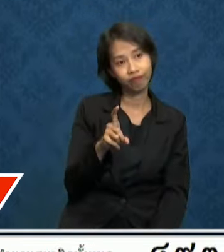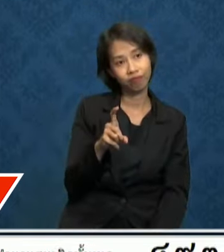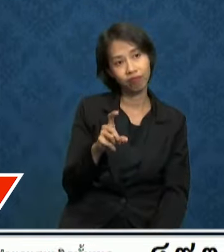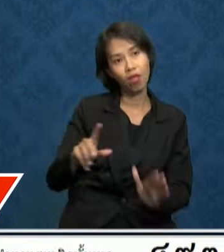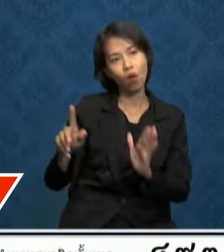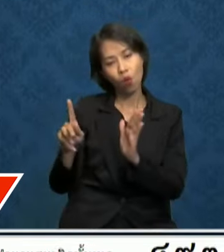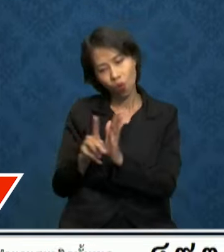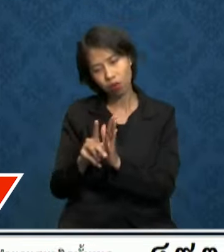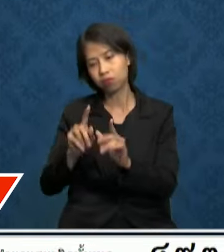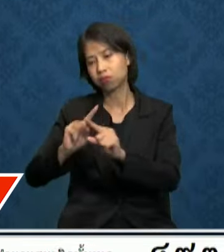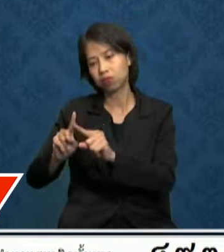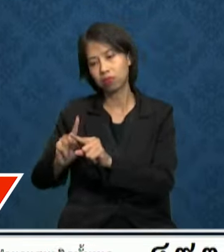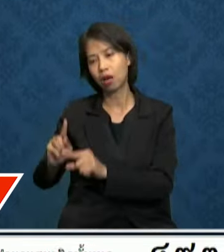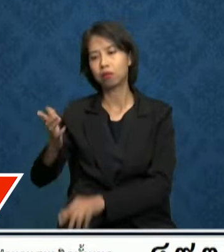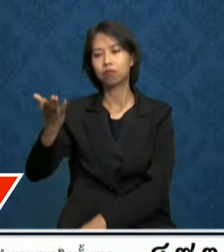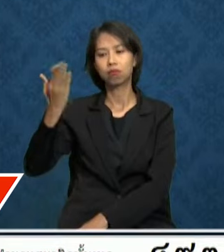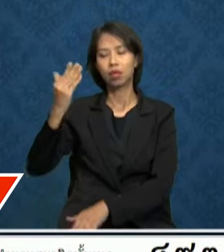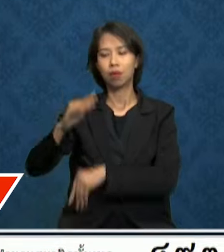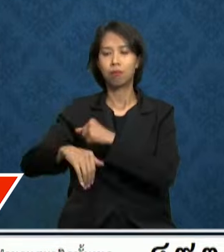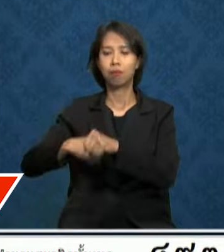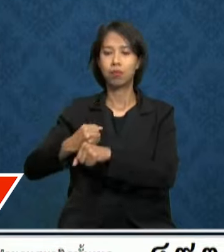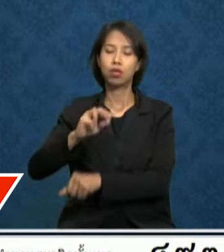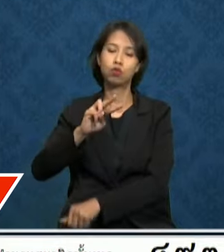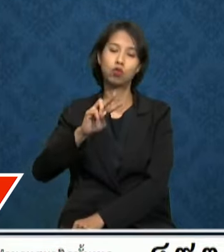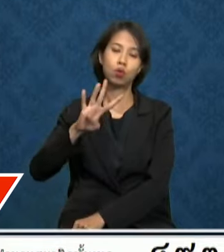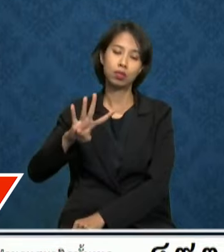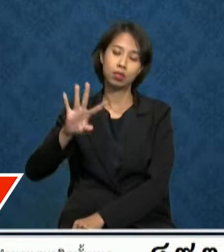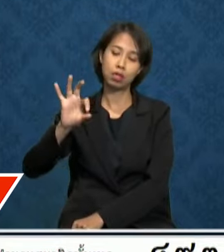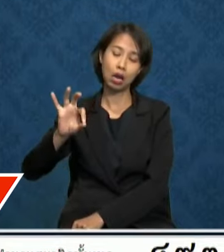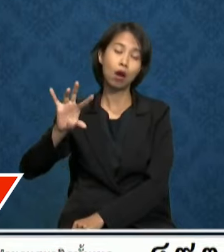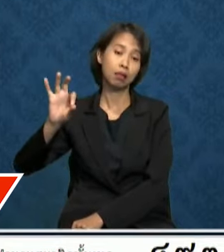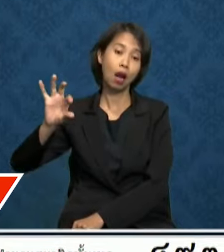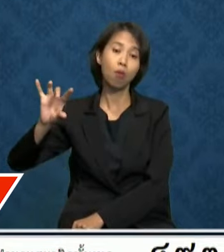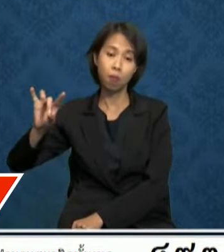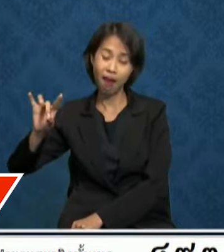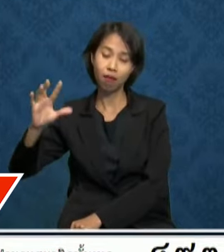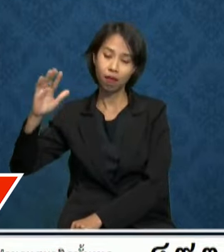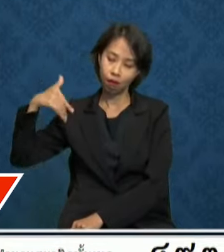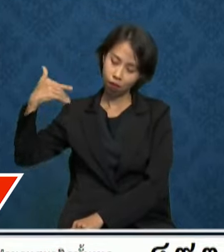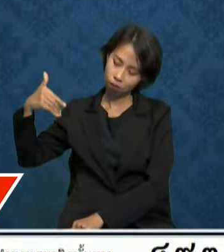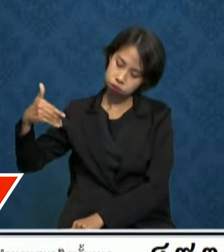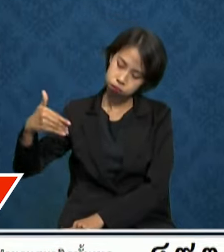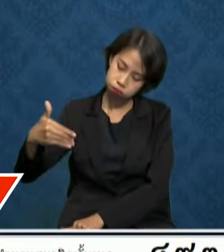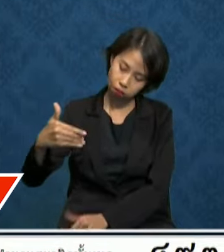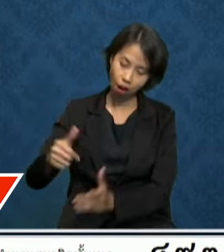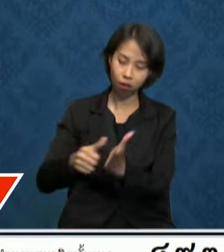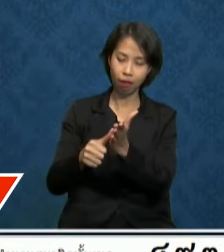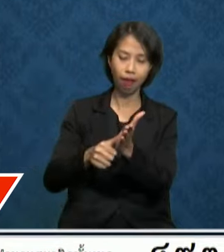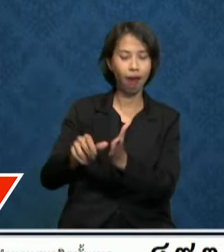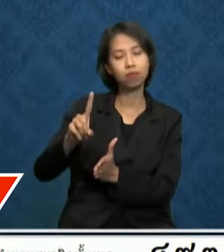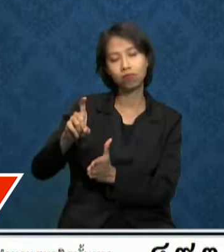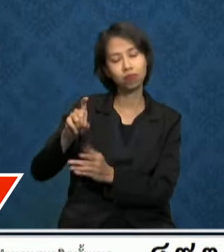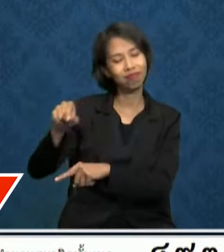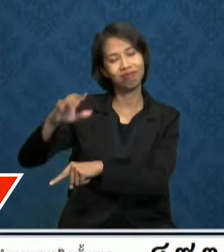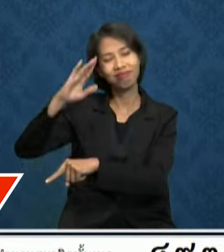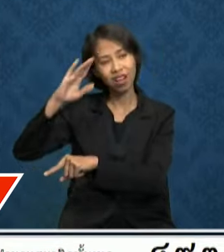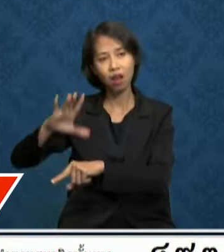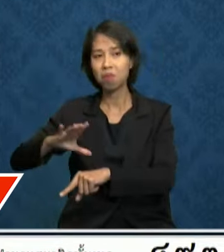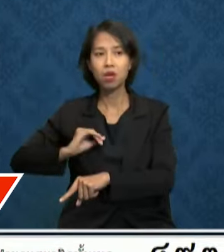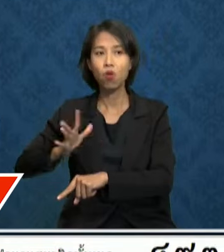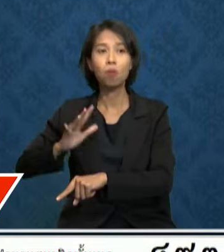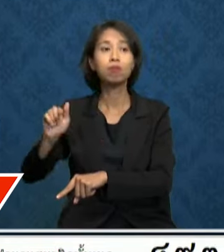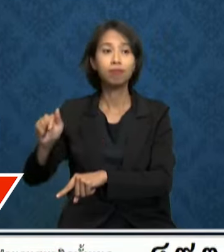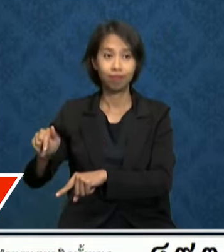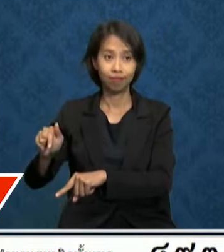ศึกแบบนี้มันถึงได้มีอายุมาตั้งแต่2497 2498โดยไม่ได้แก้สักทีไงครับแล้วก็เรื่อง6ก็คือเรื่องอื่นๆที่กฎหมายที่จะกำหนดให้เสนอต่อสภากลาโห